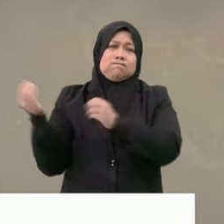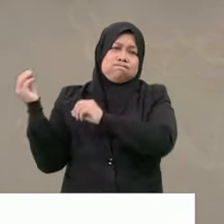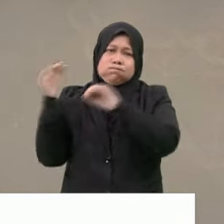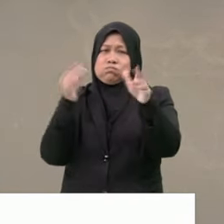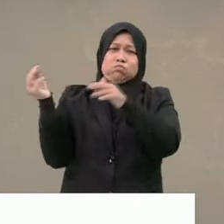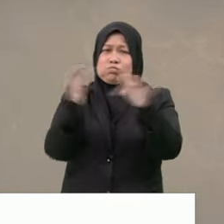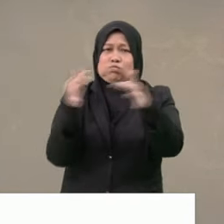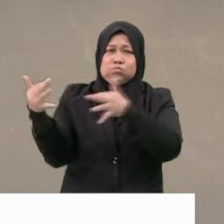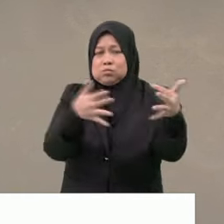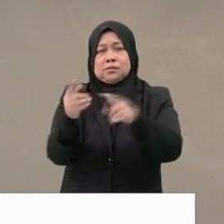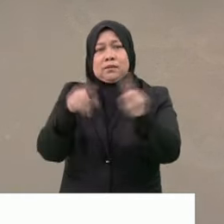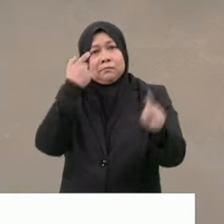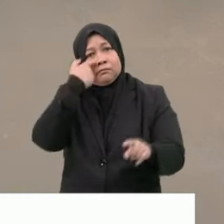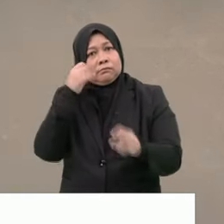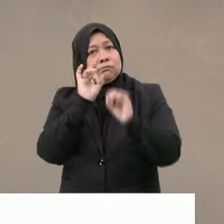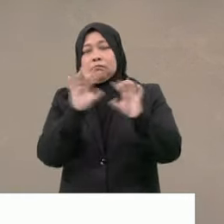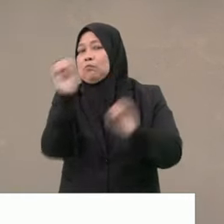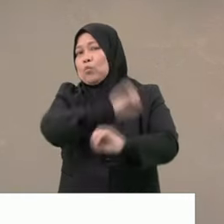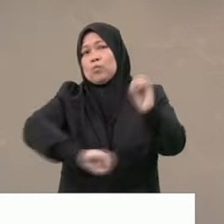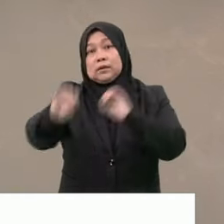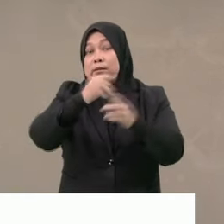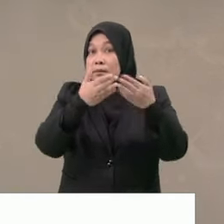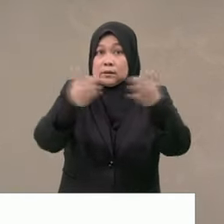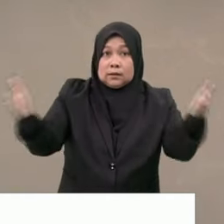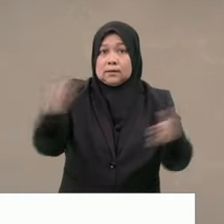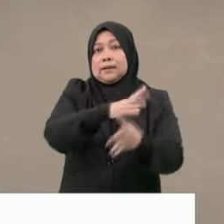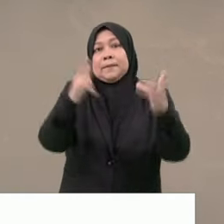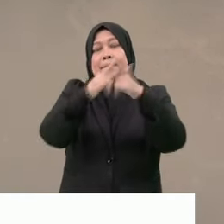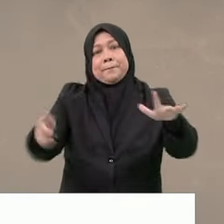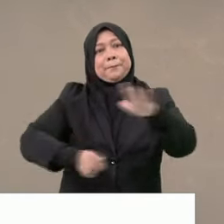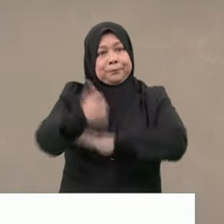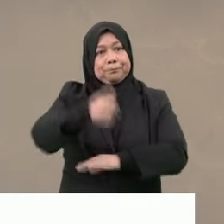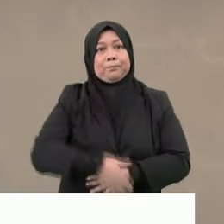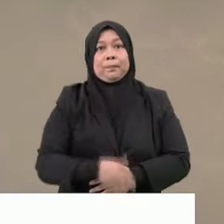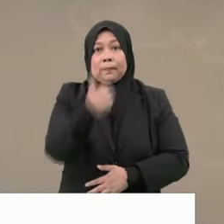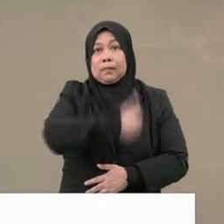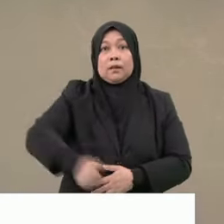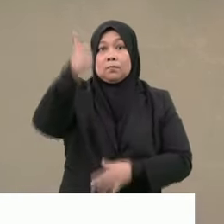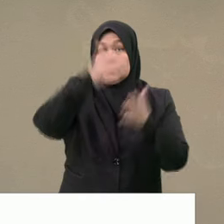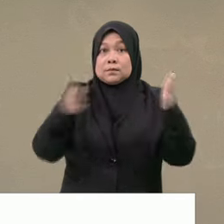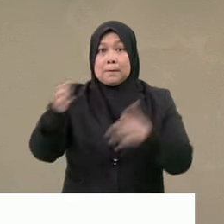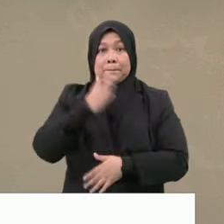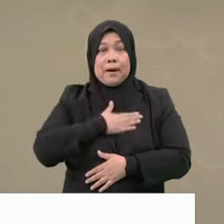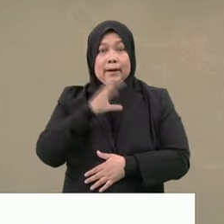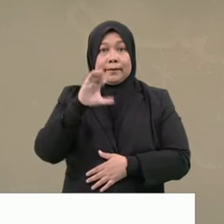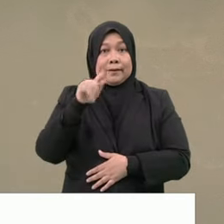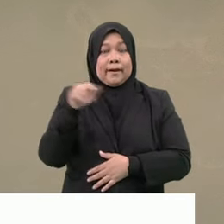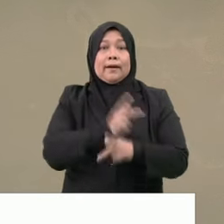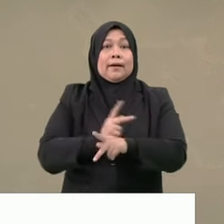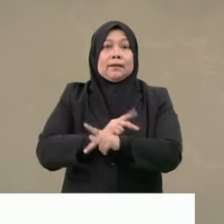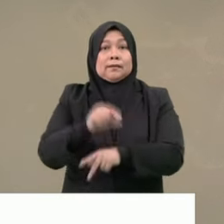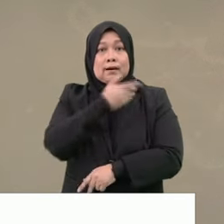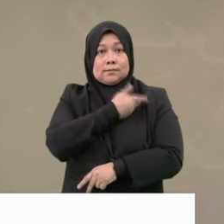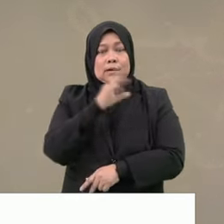demi serangan tanpa belas kasihan di kawasan awam dan kamp pelarian. Pengurus Besar MyCare Gaza, Dr.